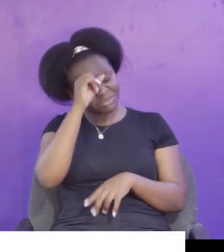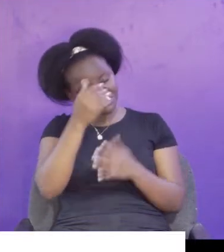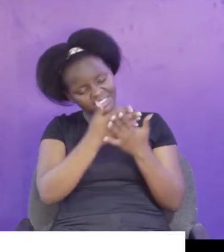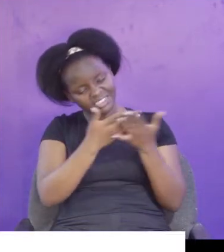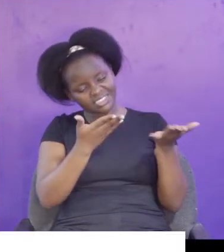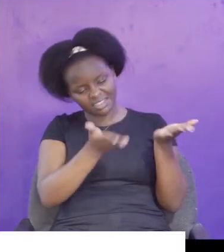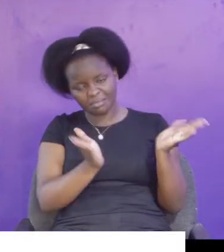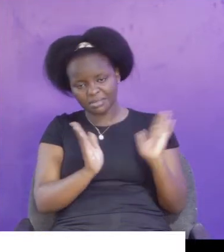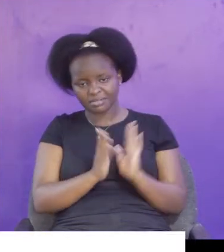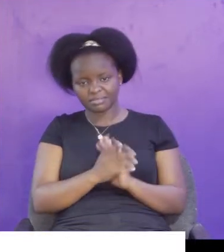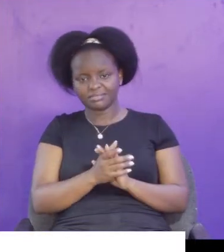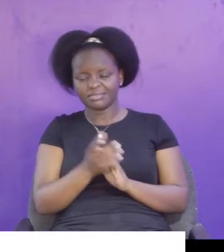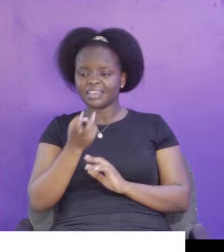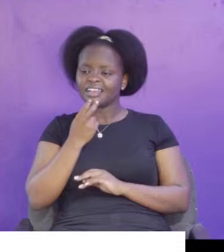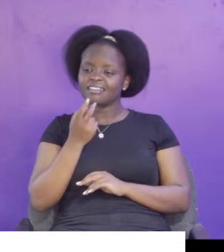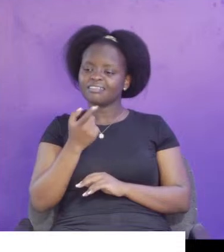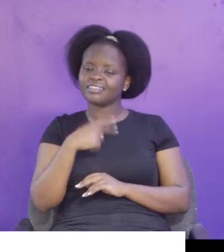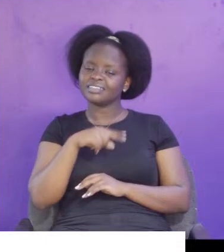wanatuchekelea.